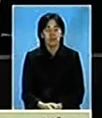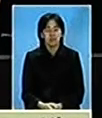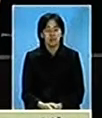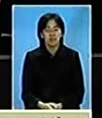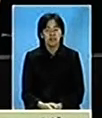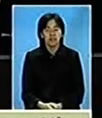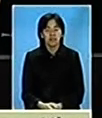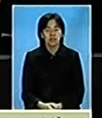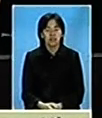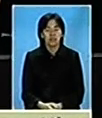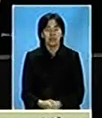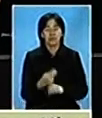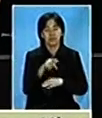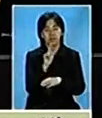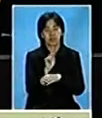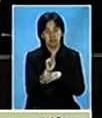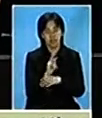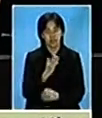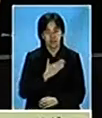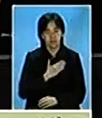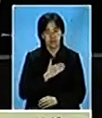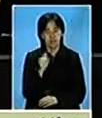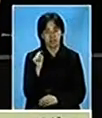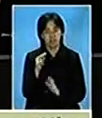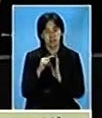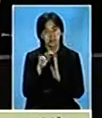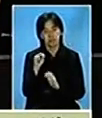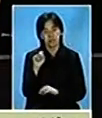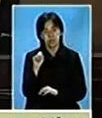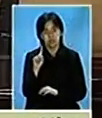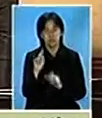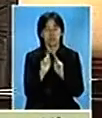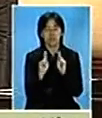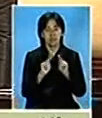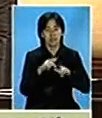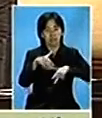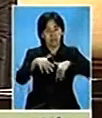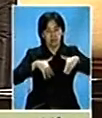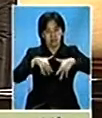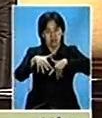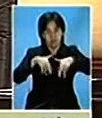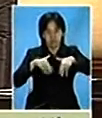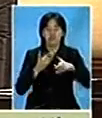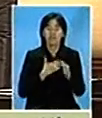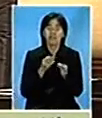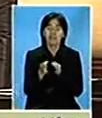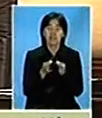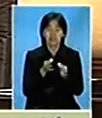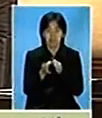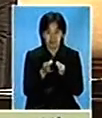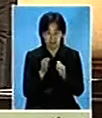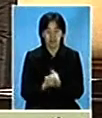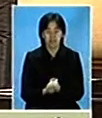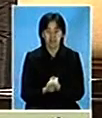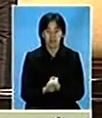ครับกราบเรียนท่านประธานที่เคารพนะครับกับผมธเนศโบแย้มกรรมาธิการภาคประชาชนขออนุญาตเรียนชี้แจงในประเด็นของ